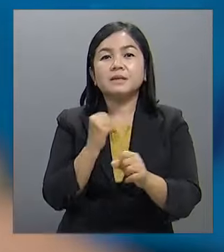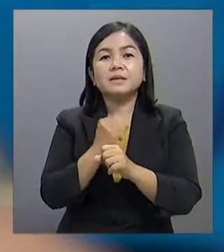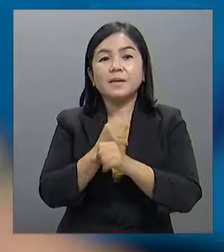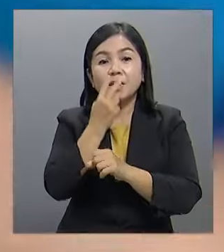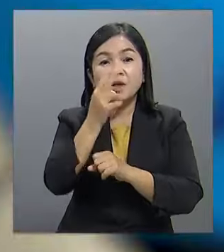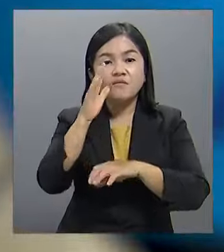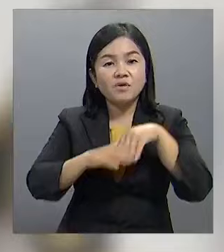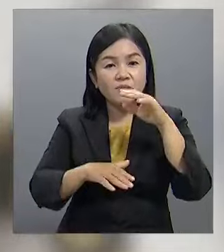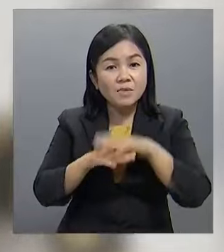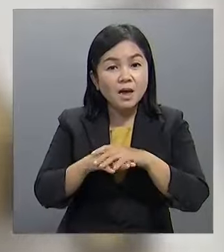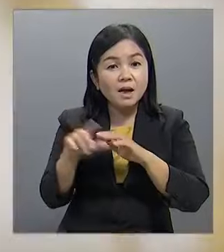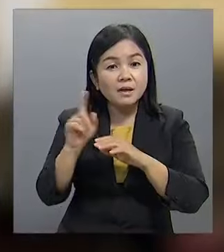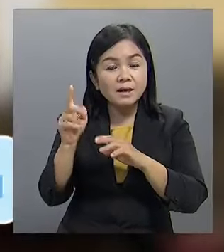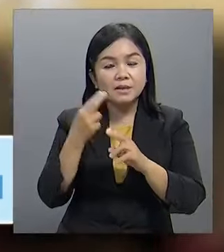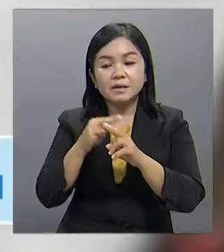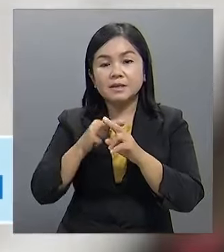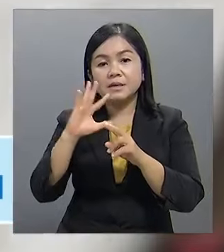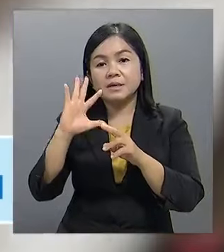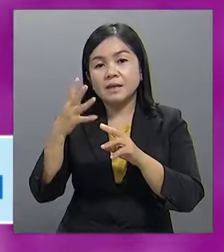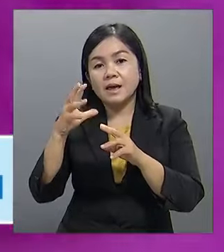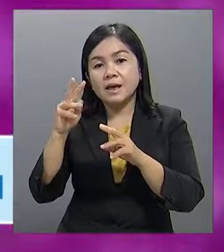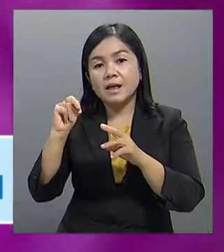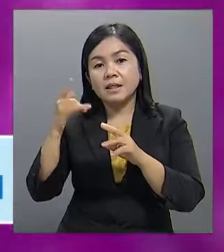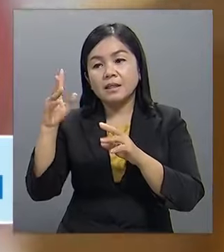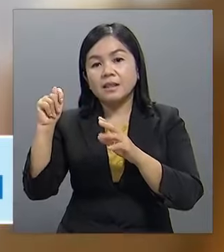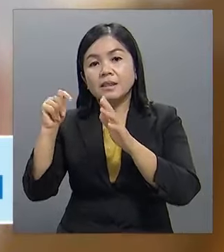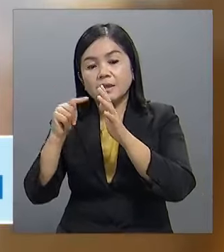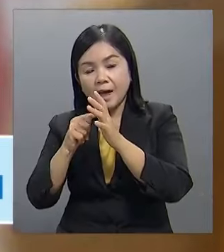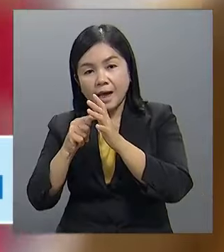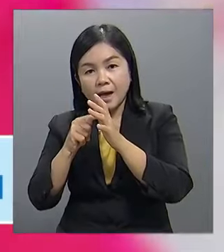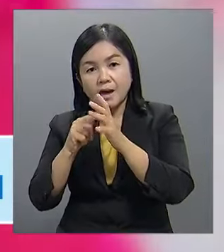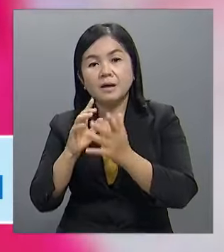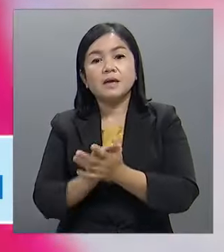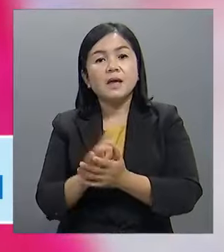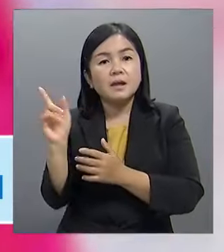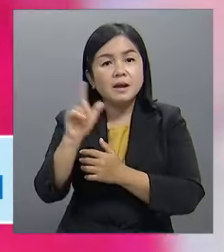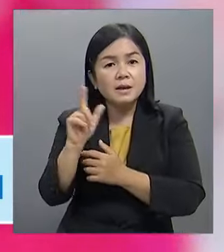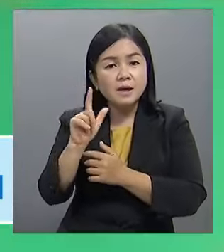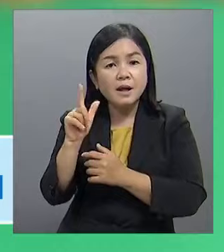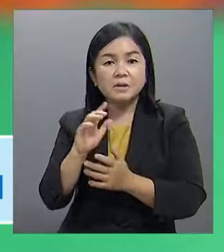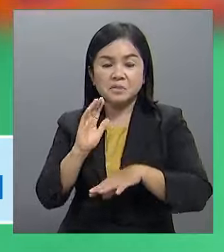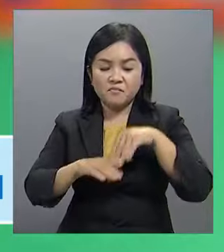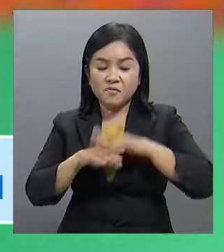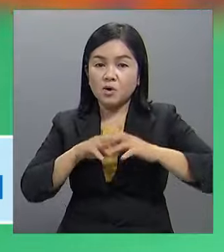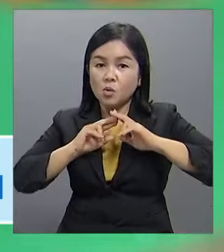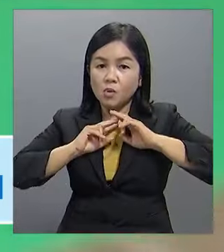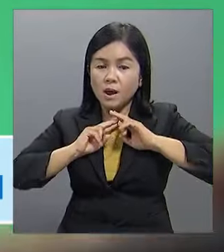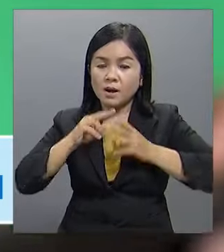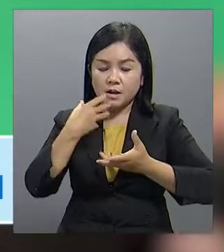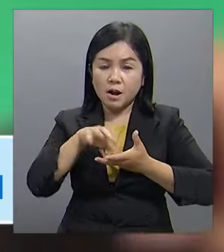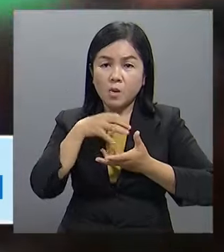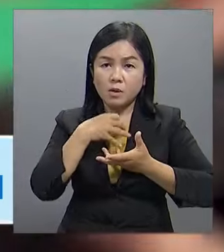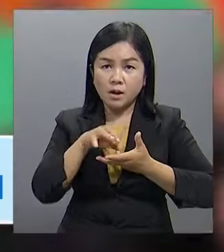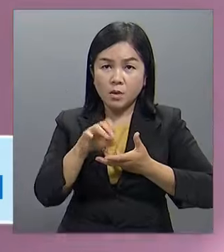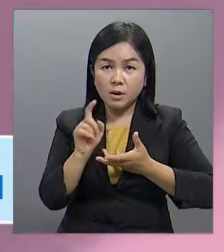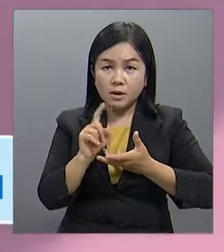คุณชลิตาแซ่ใส่นะครับหรือคุณตาลครับคุณตาลนั้นเนี่ยเป็นเจ้าของผลงานเธอก็เล่าให้ฟังนะครับว่าตั้งแต่เธอเ